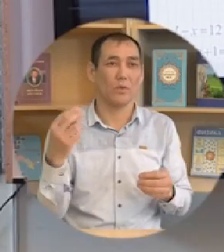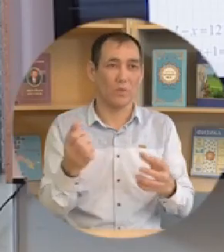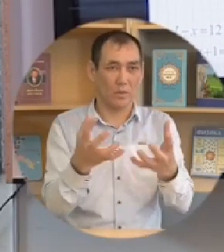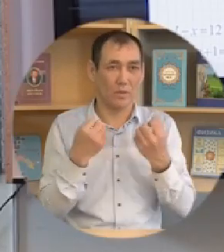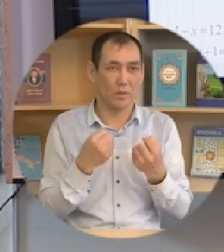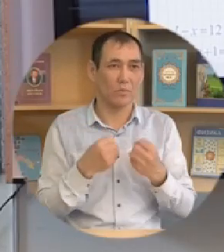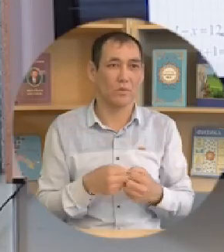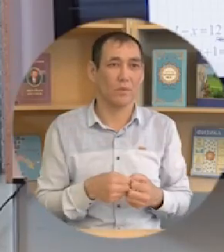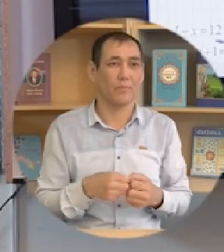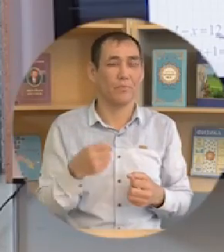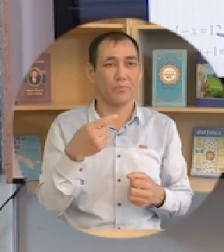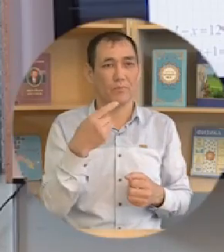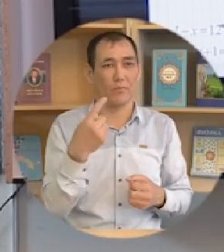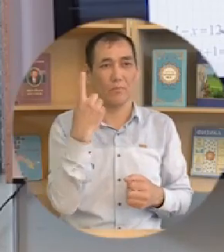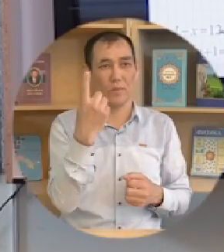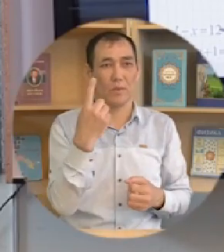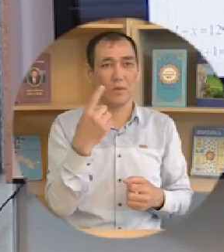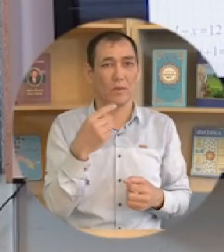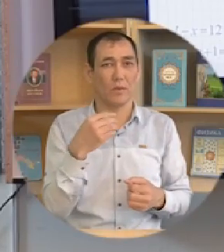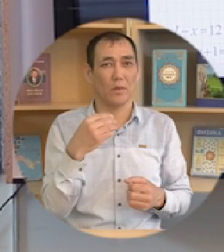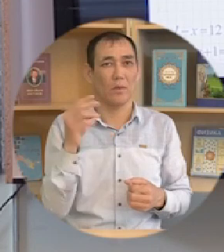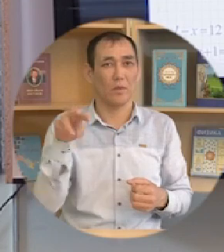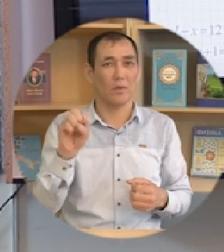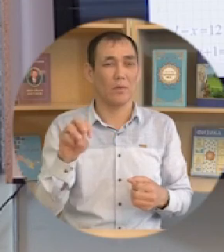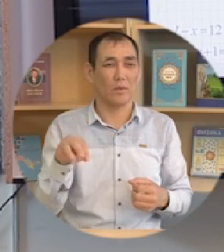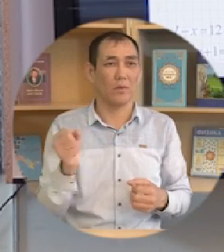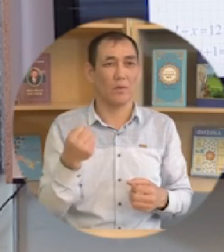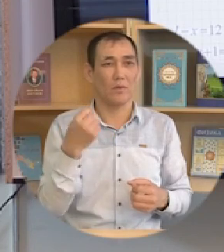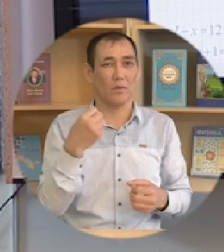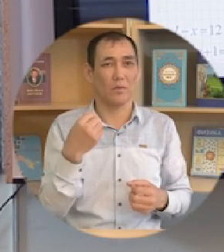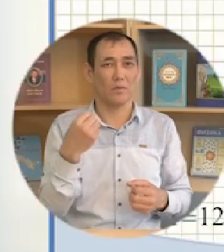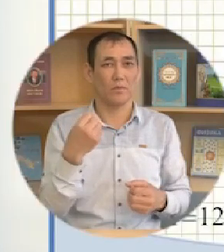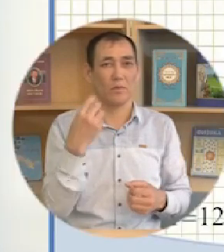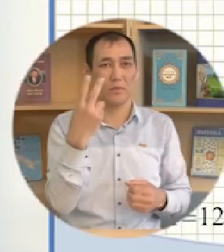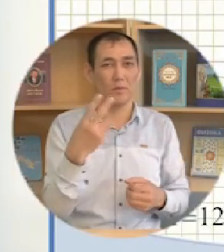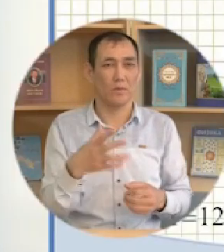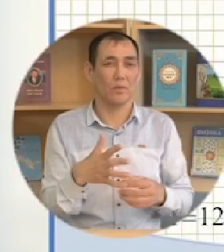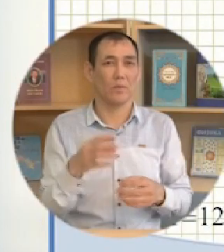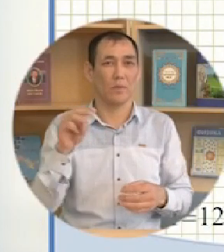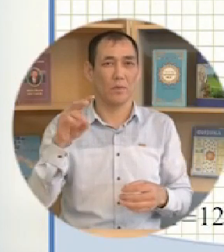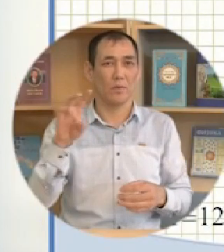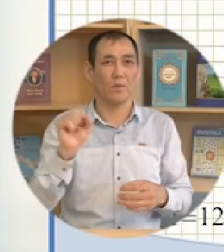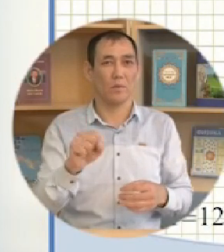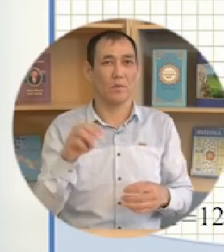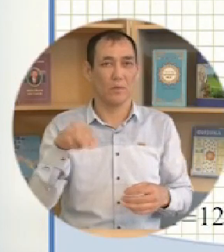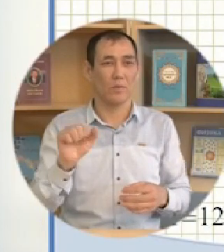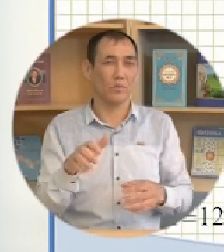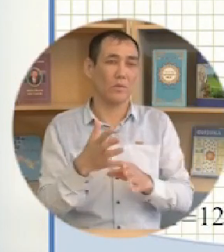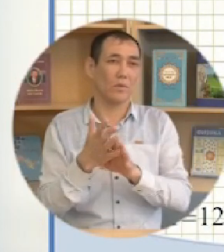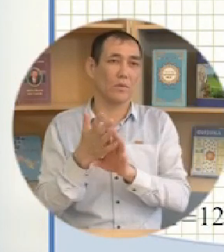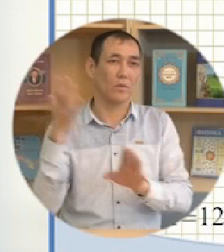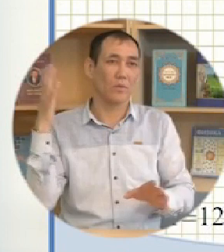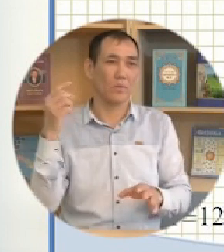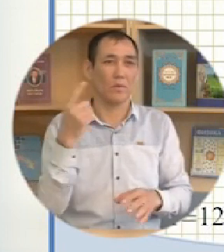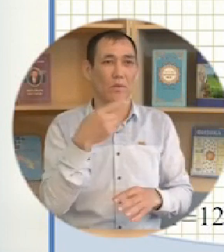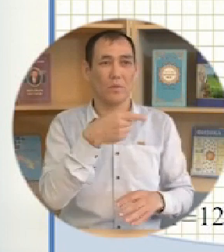Бірінші мәселемізде берілгенде 2 ізбе із келген натурал санды табуымыз үшін біздер бірінші санды x